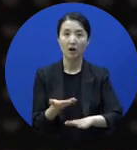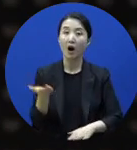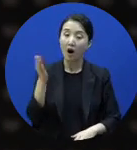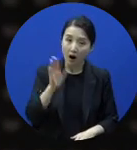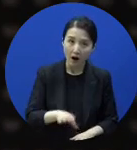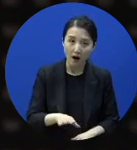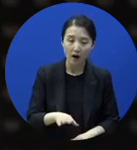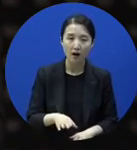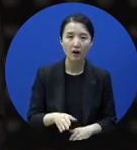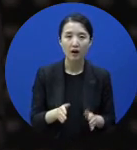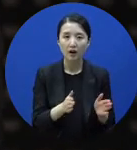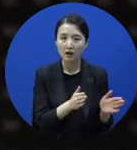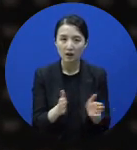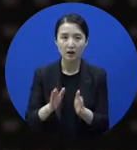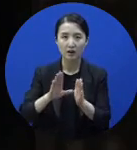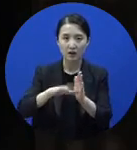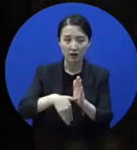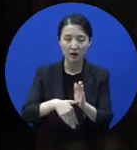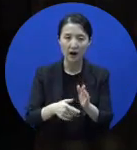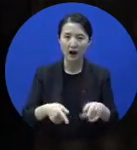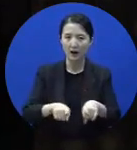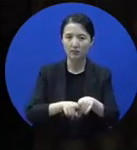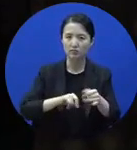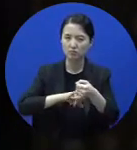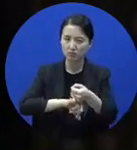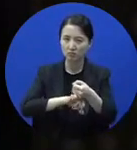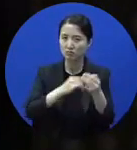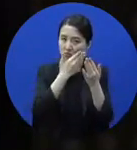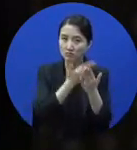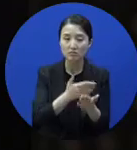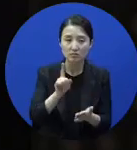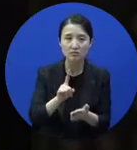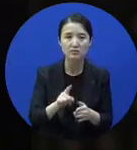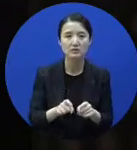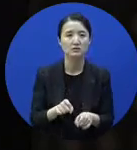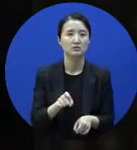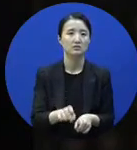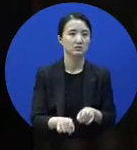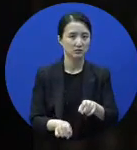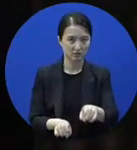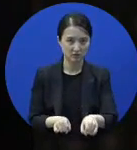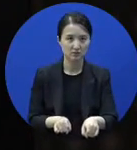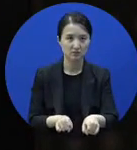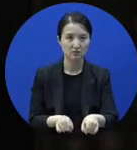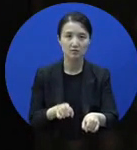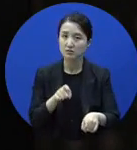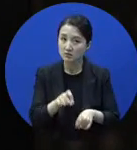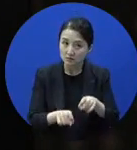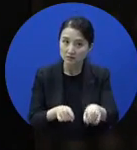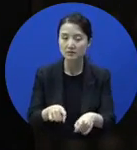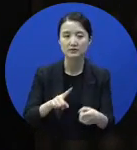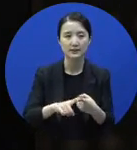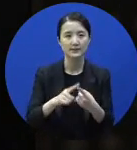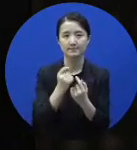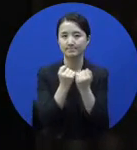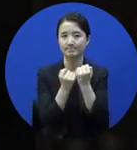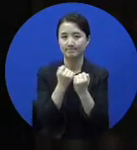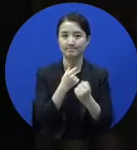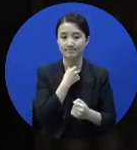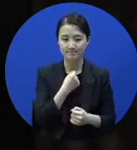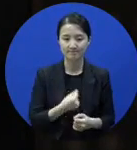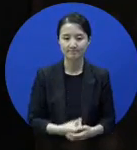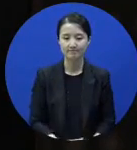풀어가도록 하겠습니다. 사실 이제 과거 뭐 우리가 이제 제가 시작할 때쯤 되면 창업이라는 게